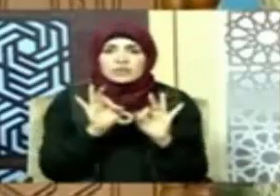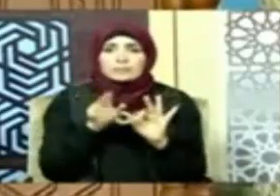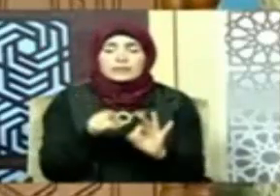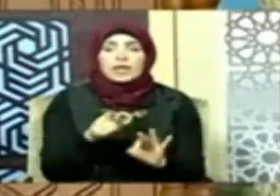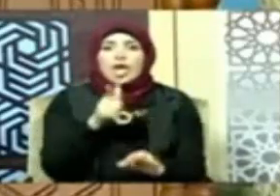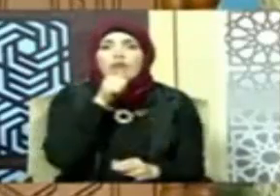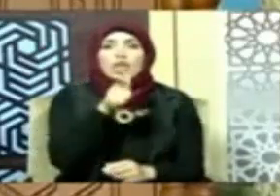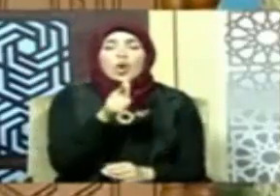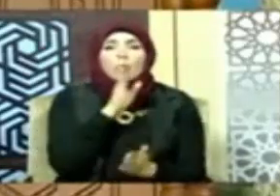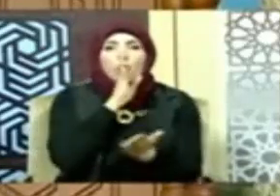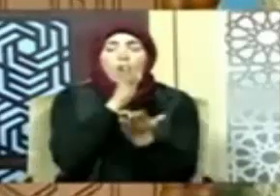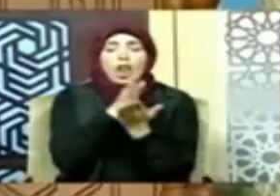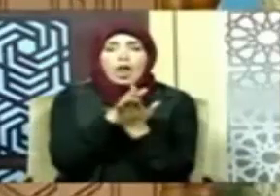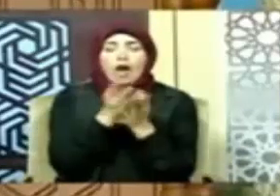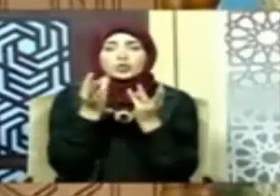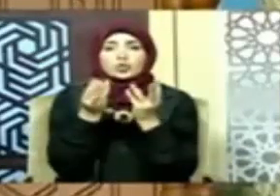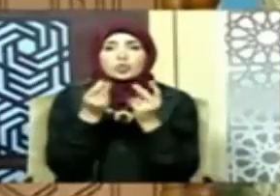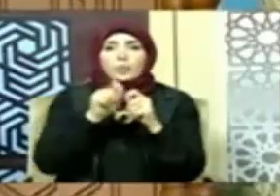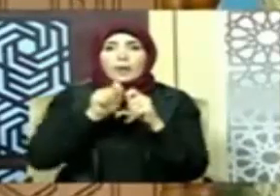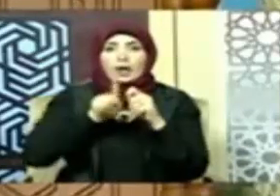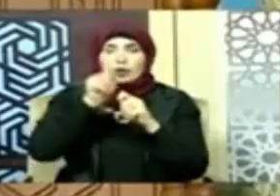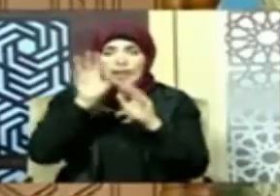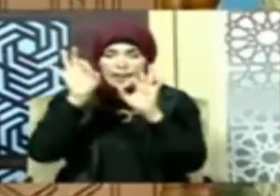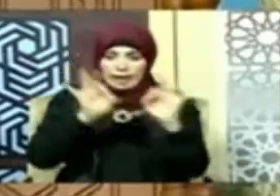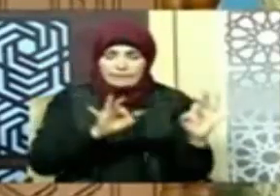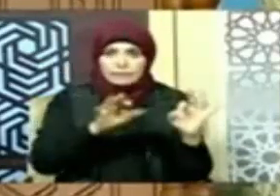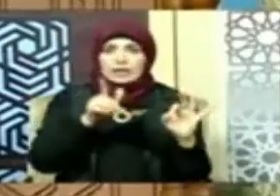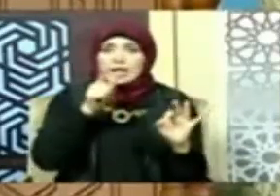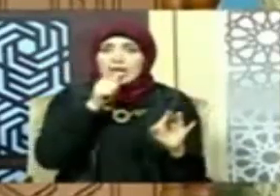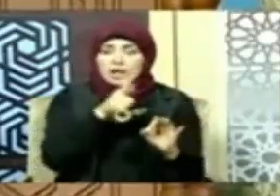يقول الحق سبحانه: وإذ قلنا